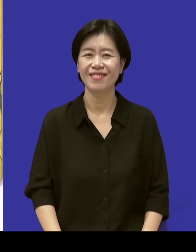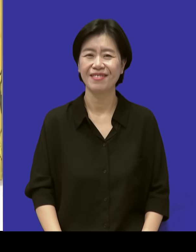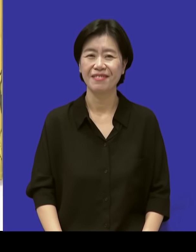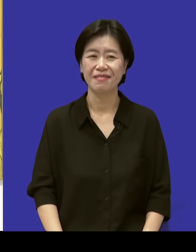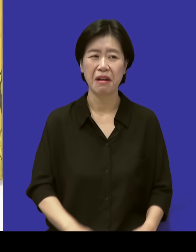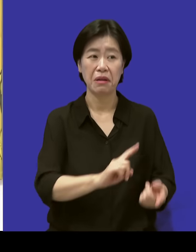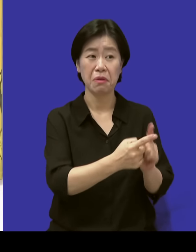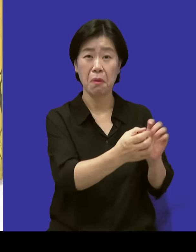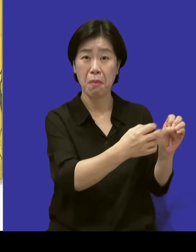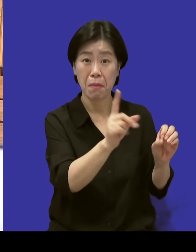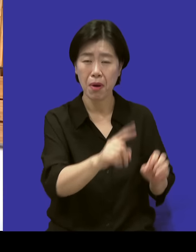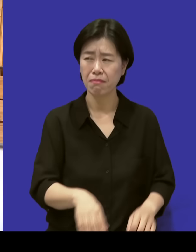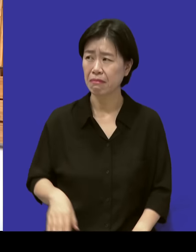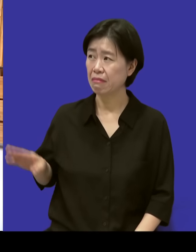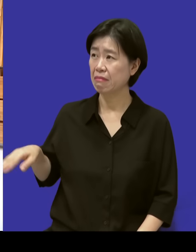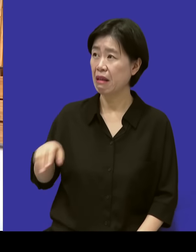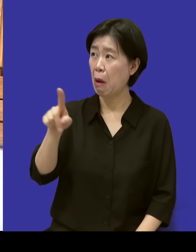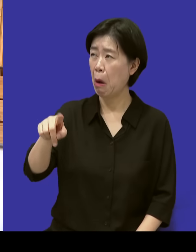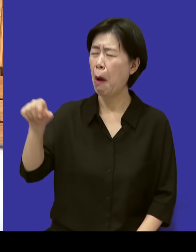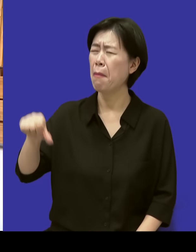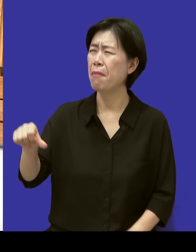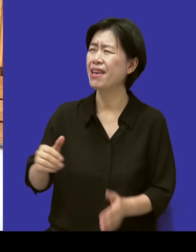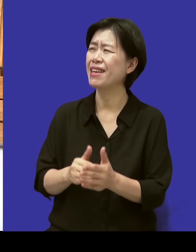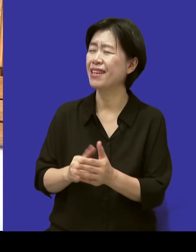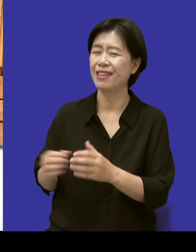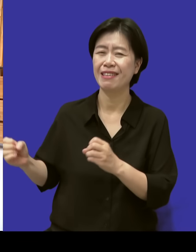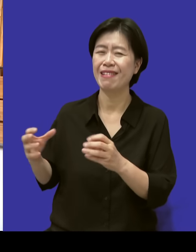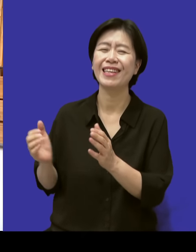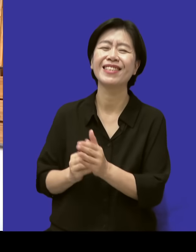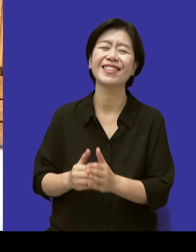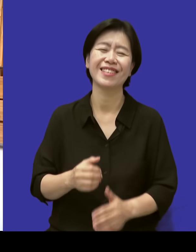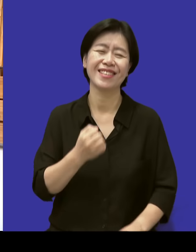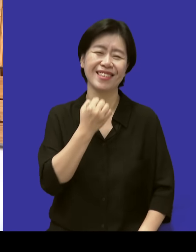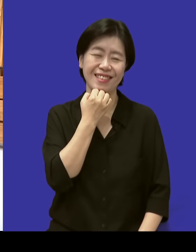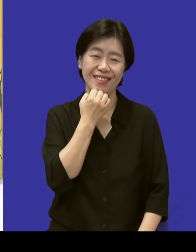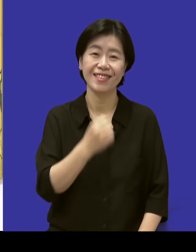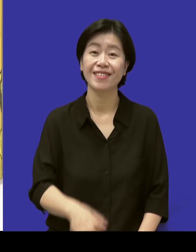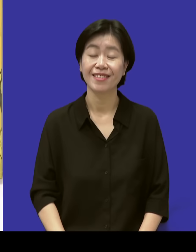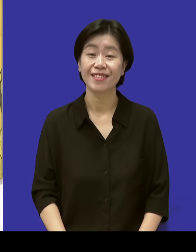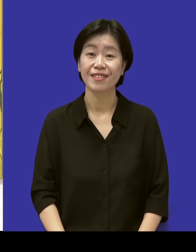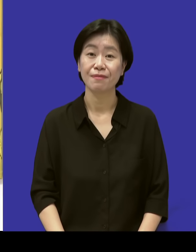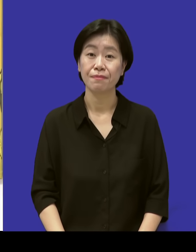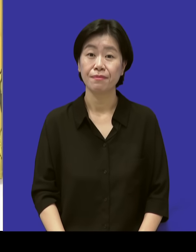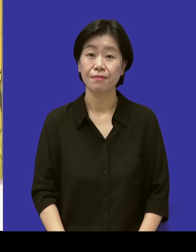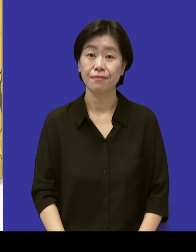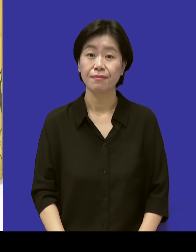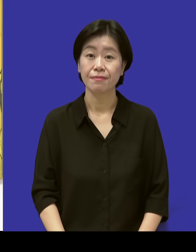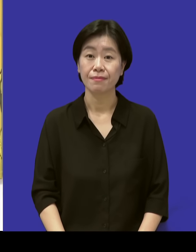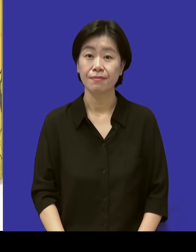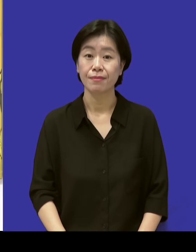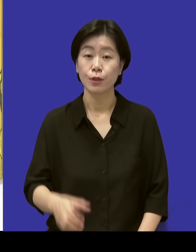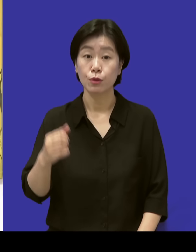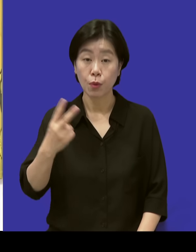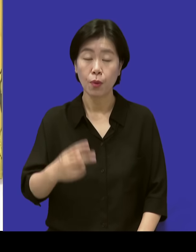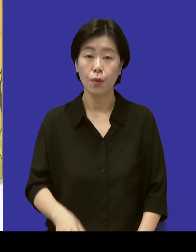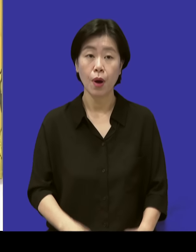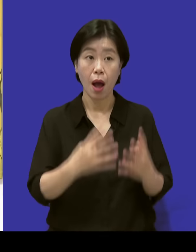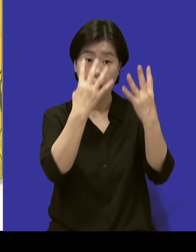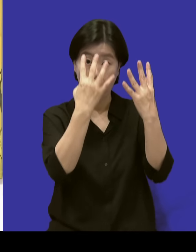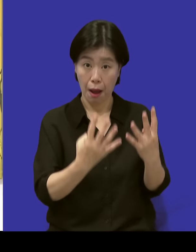탈락했다 막 이런 수용자들도 있고. 중요한 건 방송 못 보고 기사만 보고 네, 기사 왔다 출소 한 수용자한테 이제 네. DM도 오기도 하고